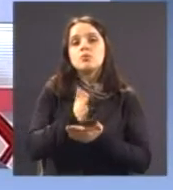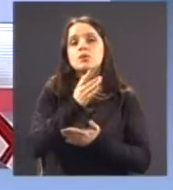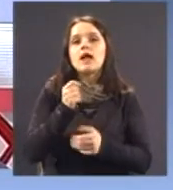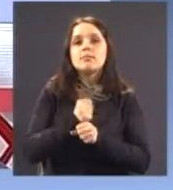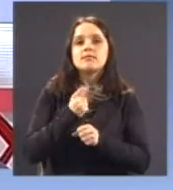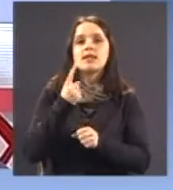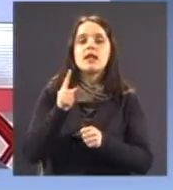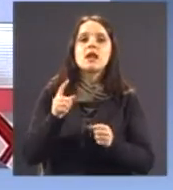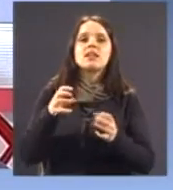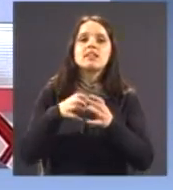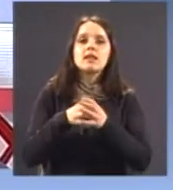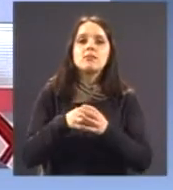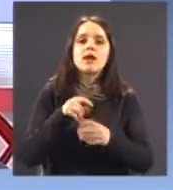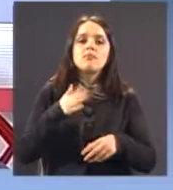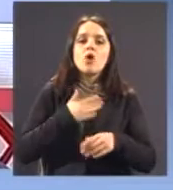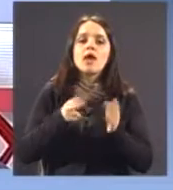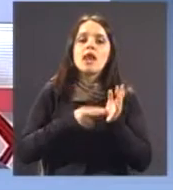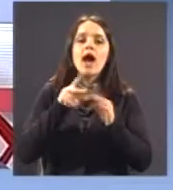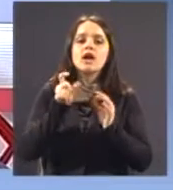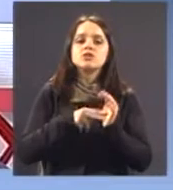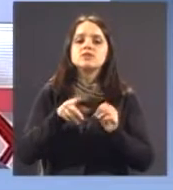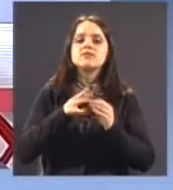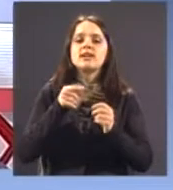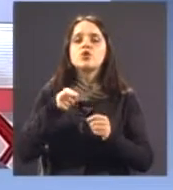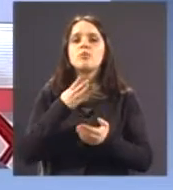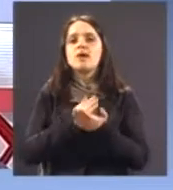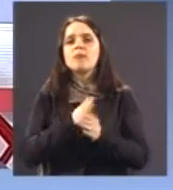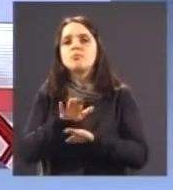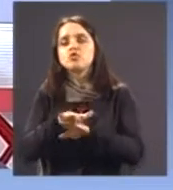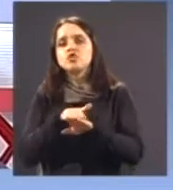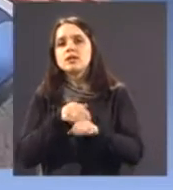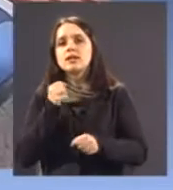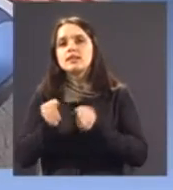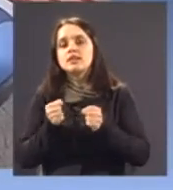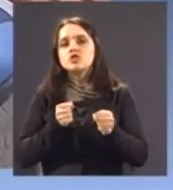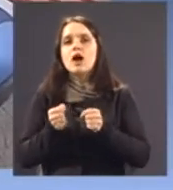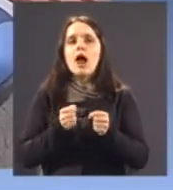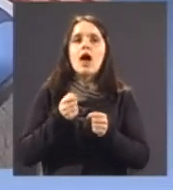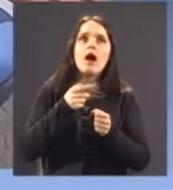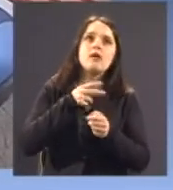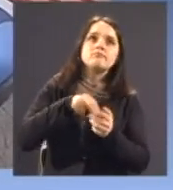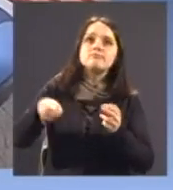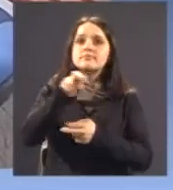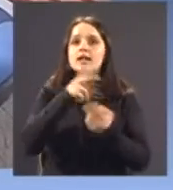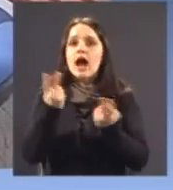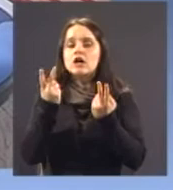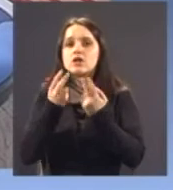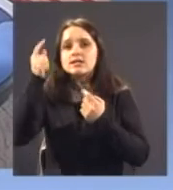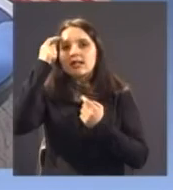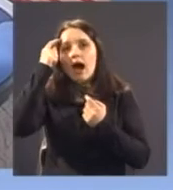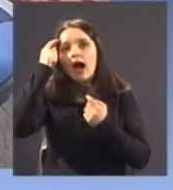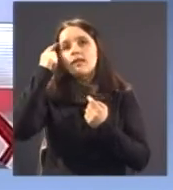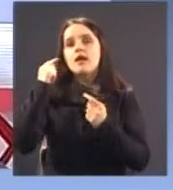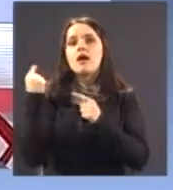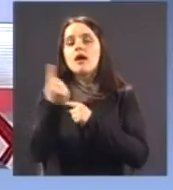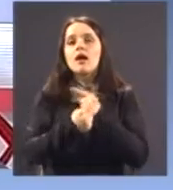na neki moj način, dakle sve su to bili počeci, trčala sam, tražila znanja, unaokolo čitala i bila sama